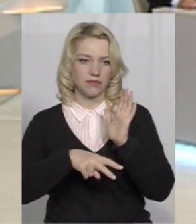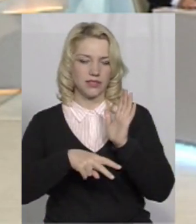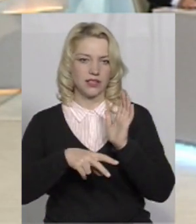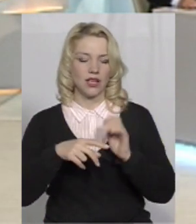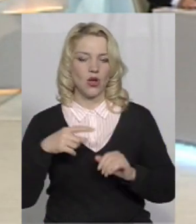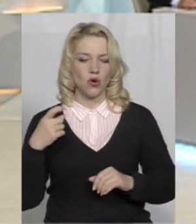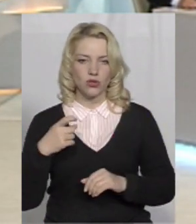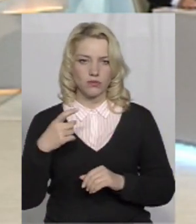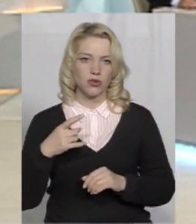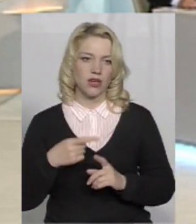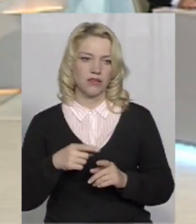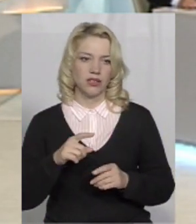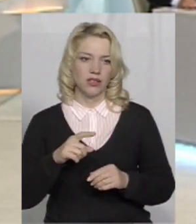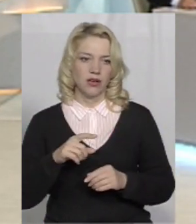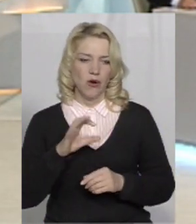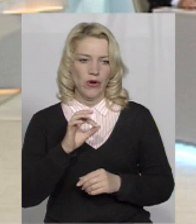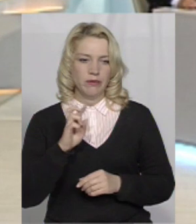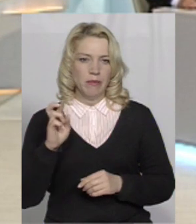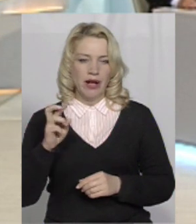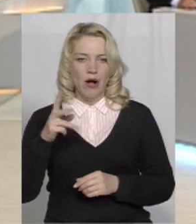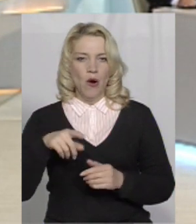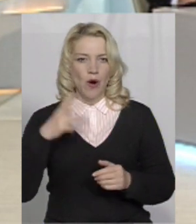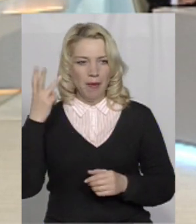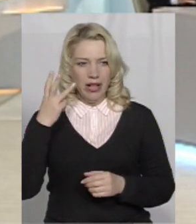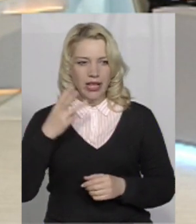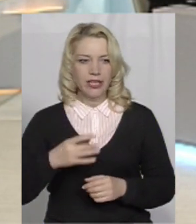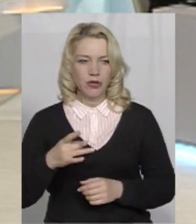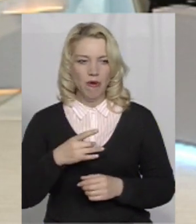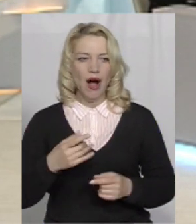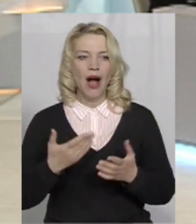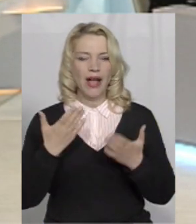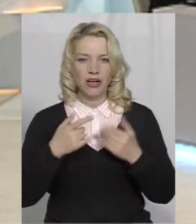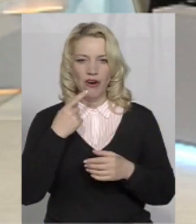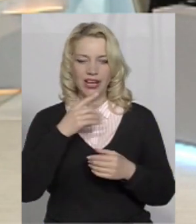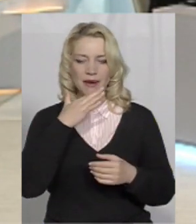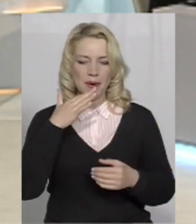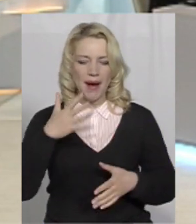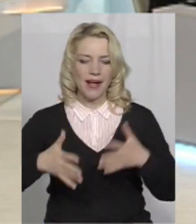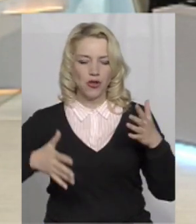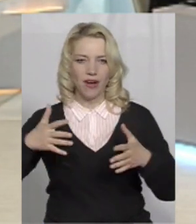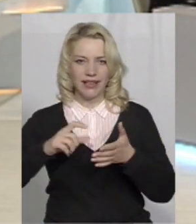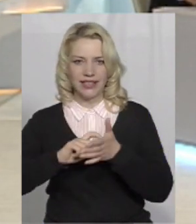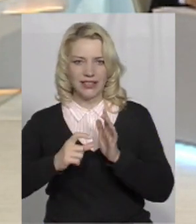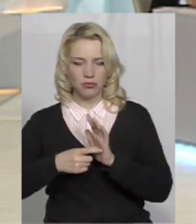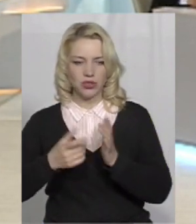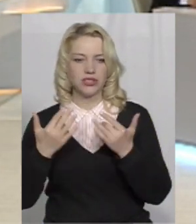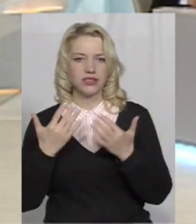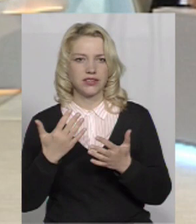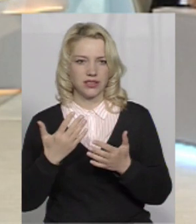ОСББ створено в обласному центрі, в Хмельницькому. А якщо говорити про багатоквартирні будинки, це яка частка?